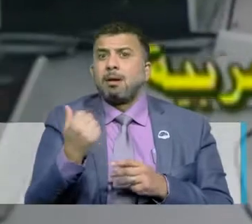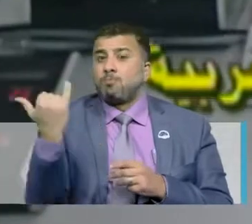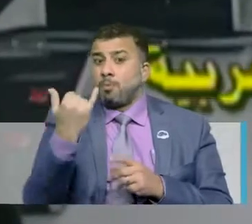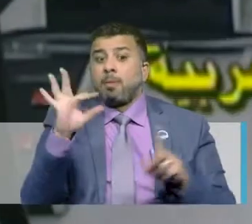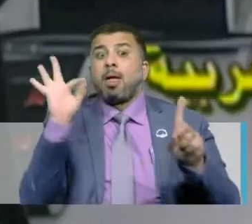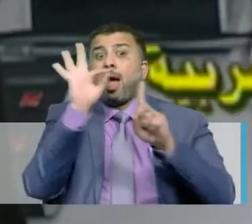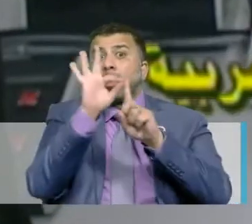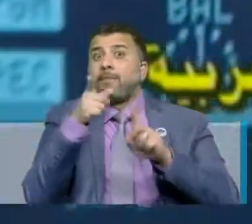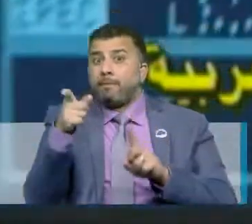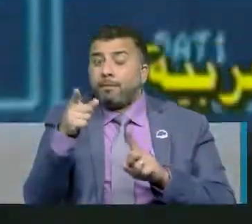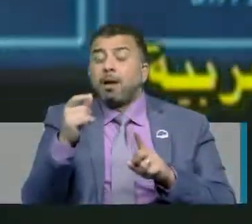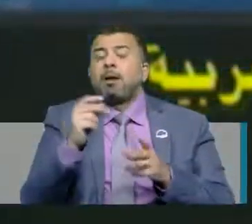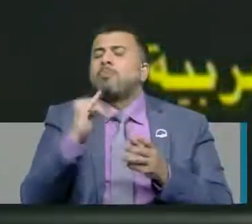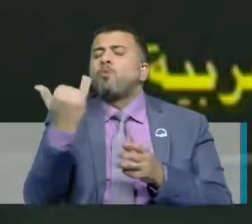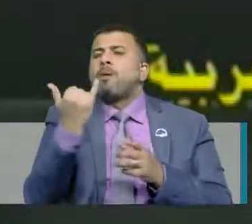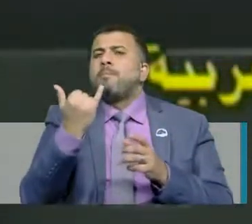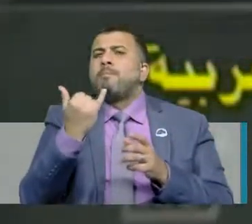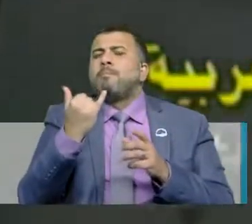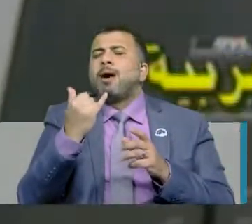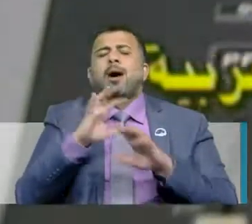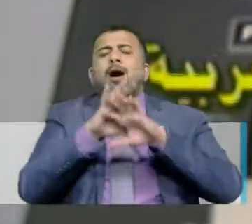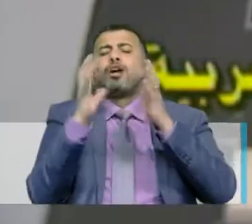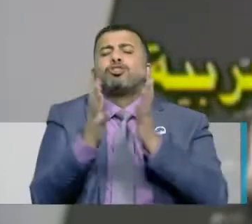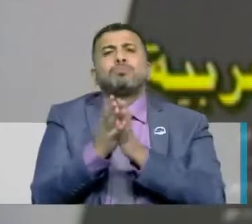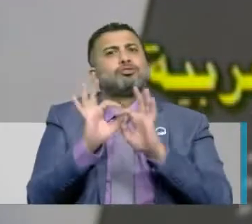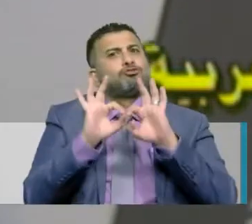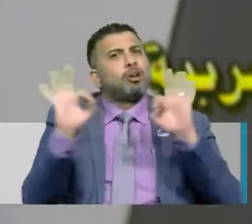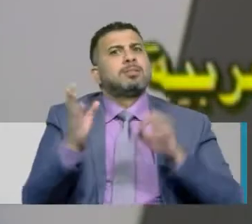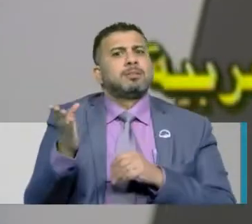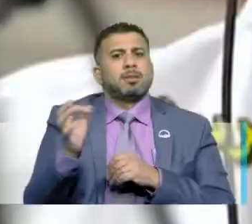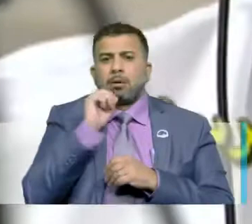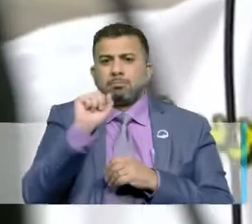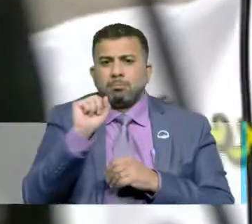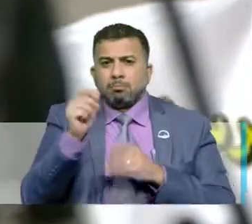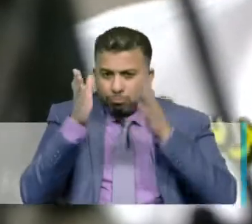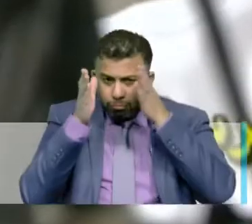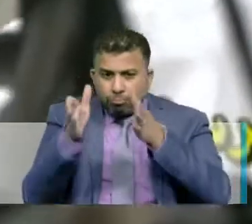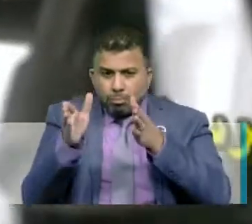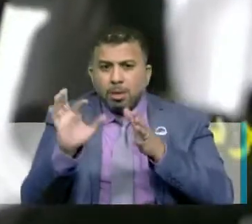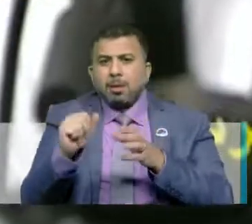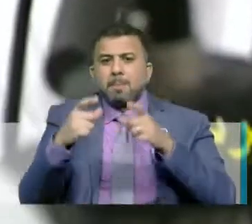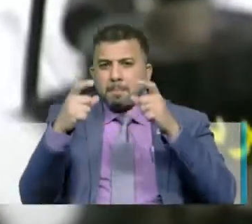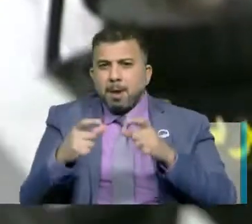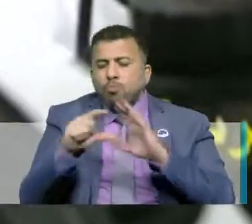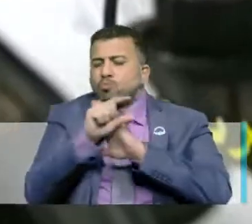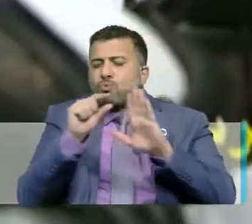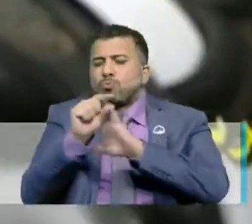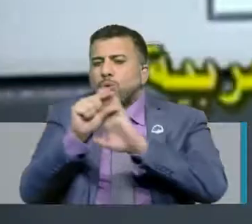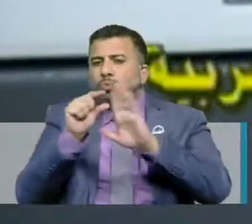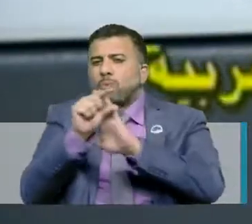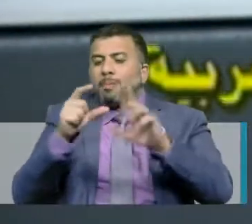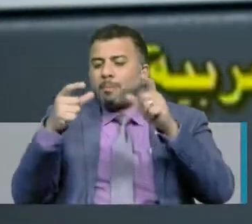ورسالة أشمل. سيكون هناك اعتناء بالقضايا المحلية